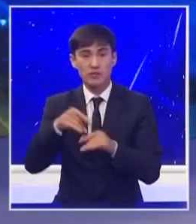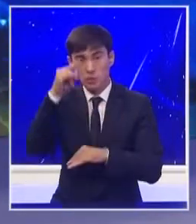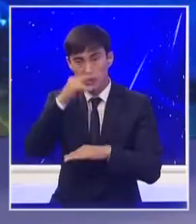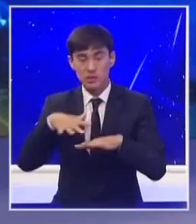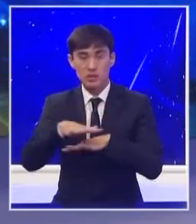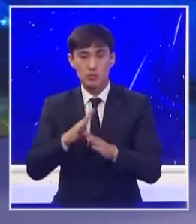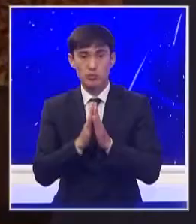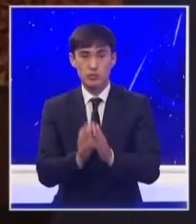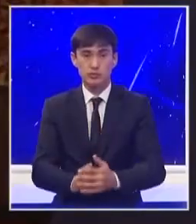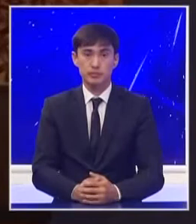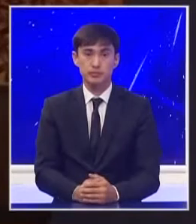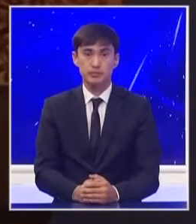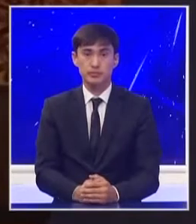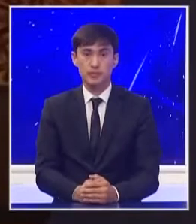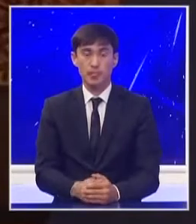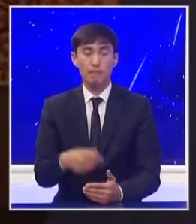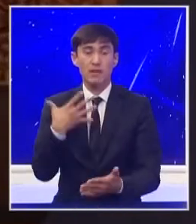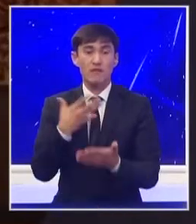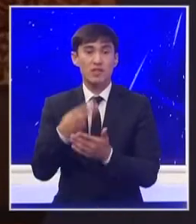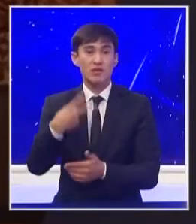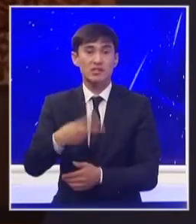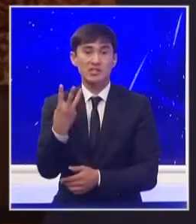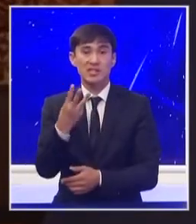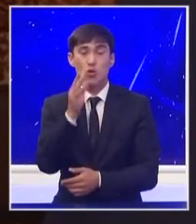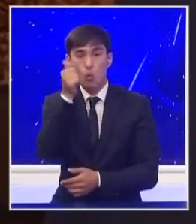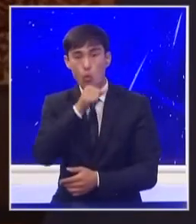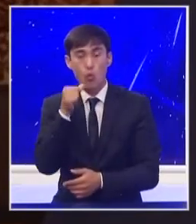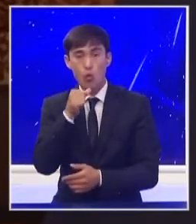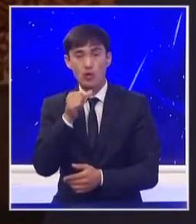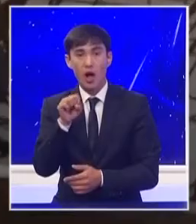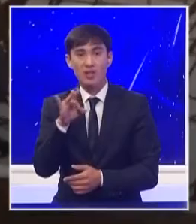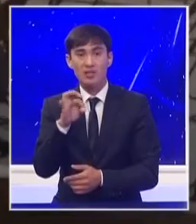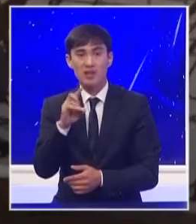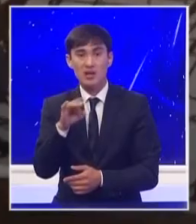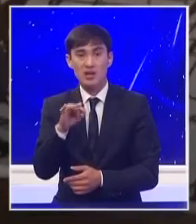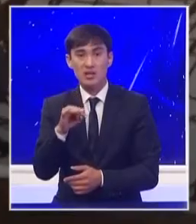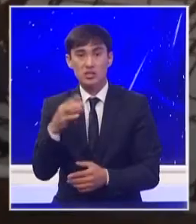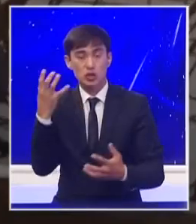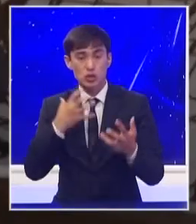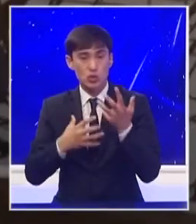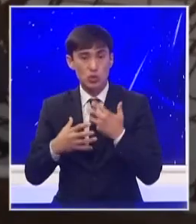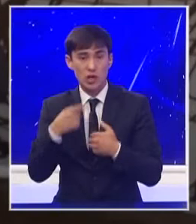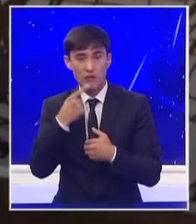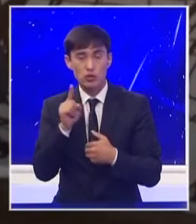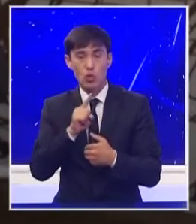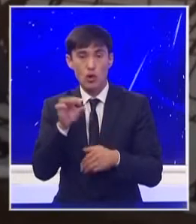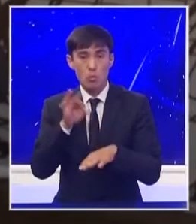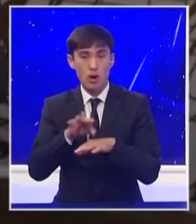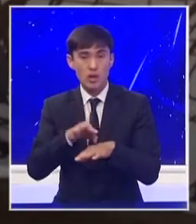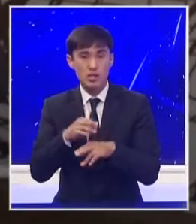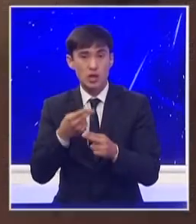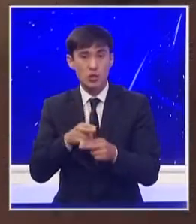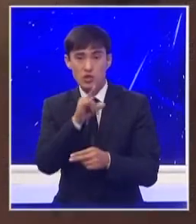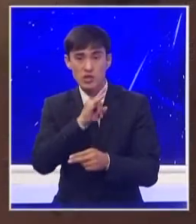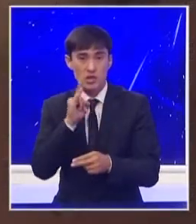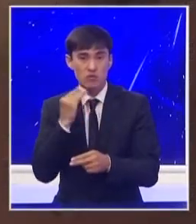казахстанцам. В свои 23 года Алтынай Женес не по годам рассудительно и серьезно. Причиной тому стала ее болезнь, которую